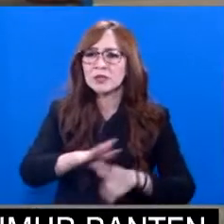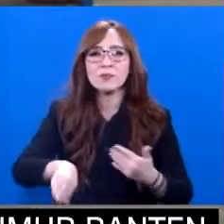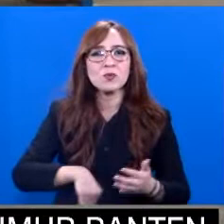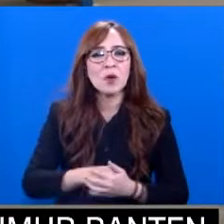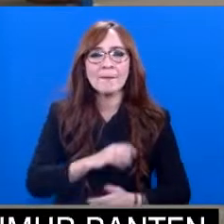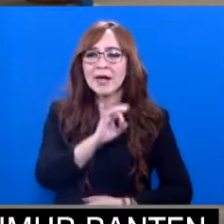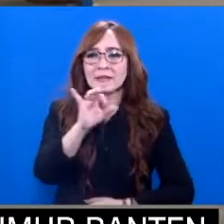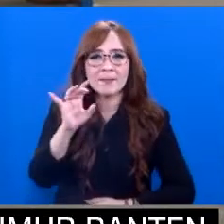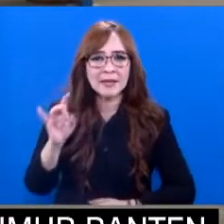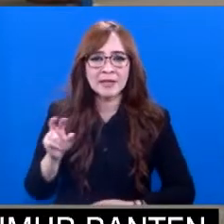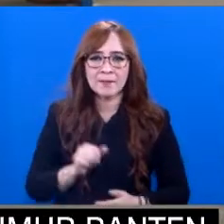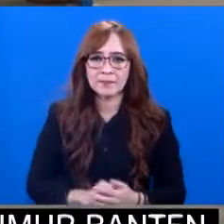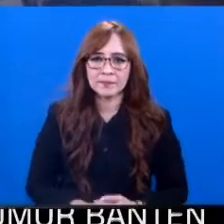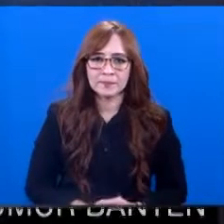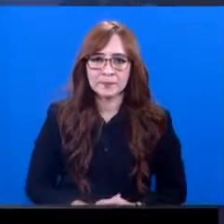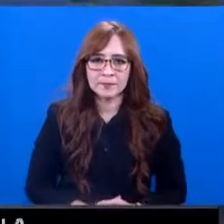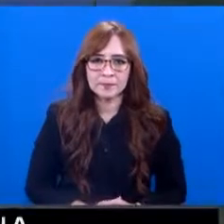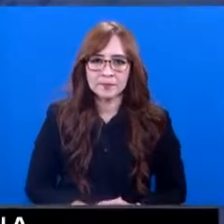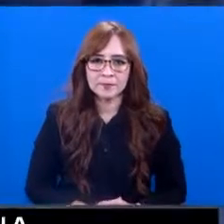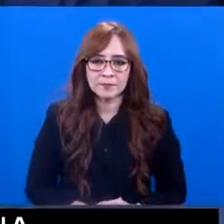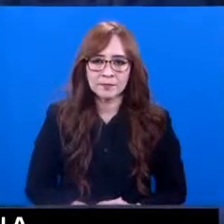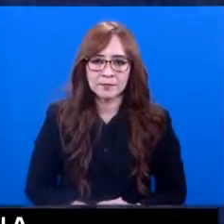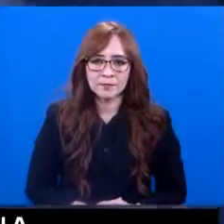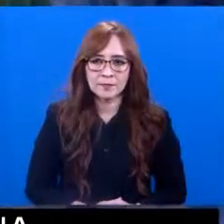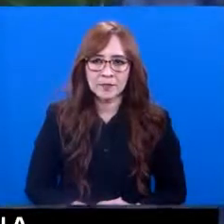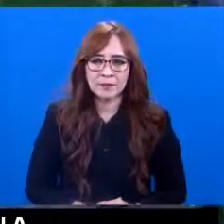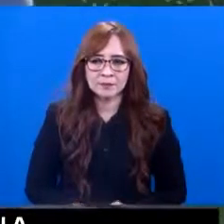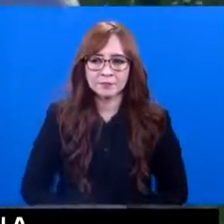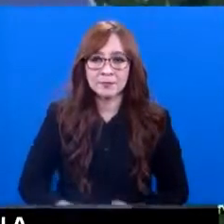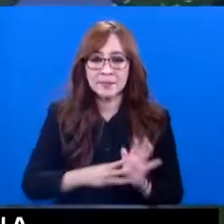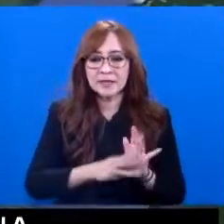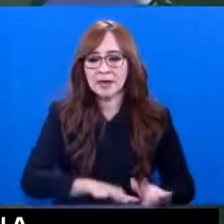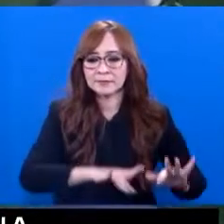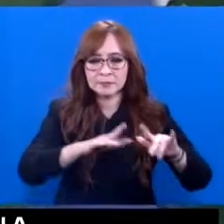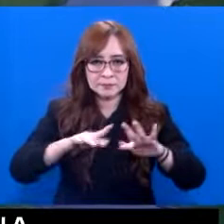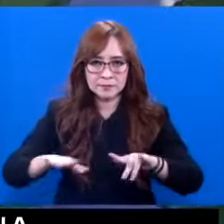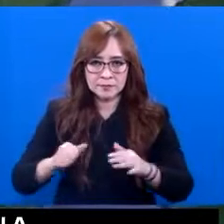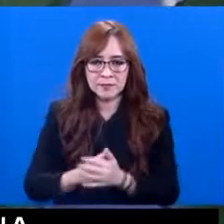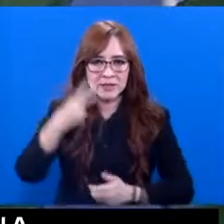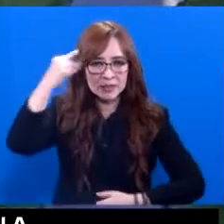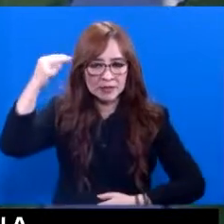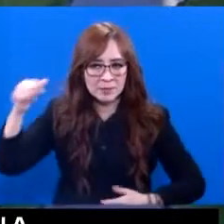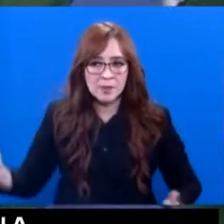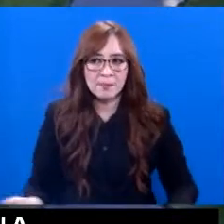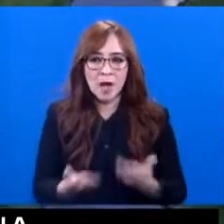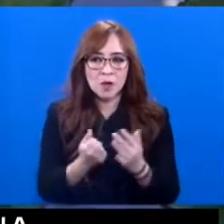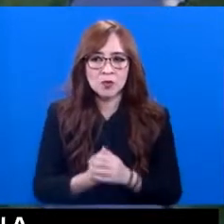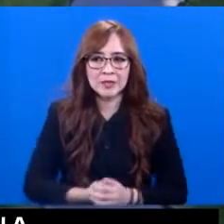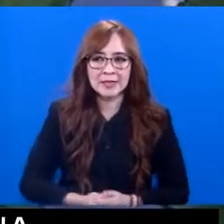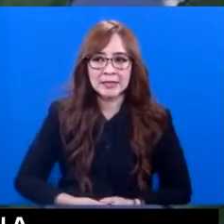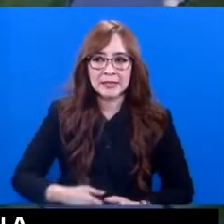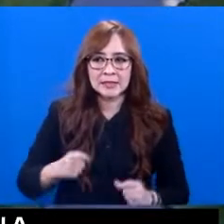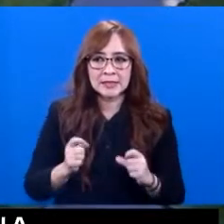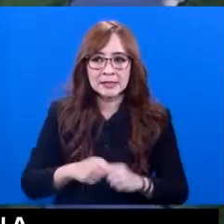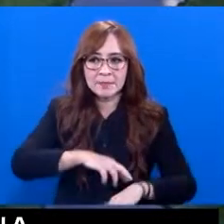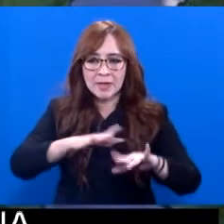serta skuadron angkut VIP. Di sisi maritim, Bappenas merencanakan pembangunan maritim virtual gate di Selat Makassar. Maritim